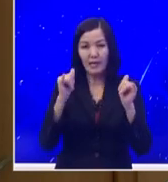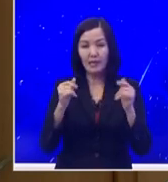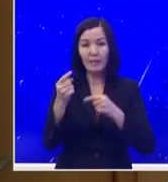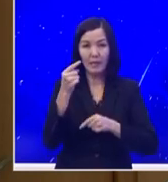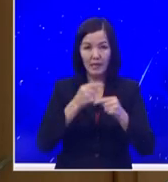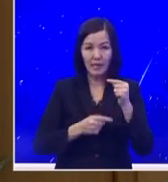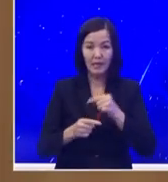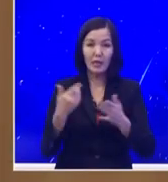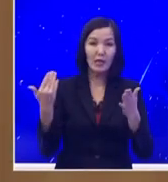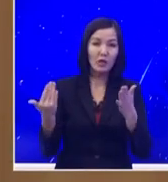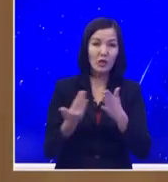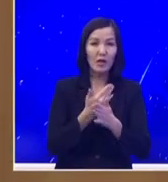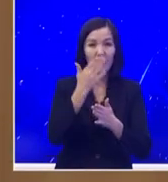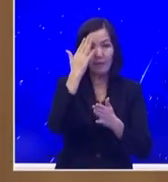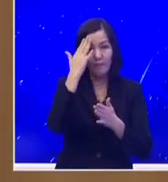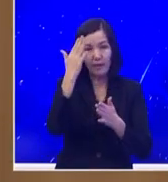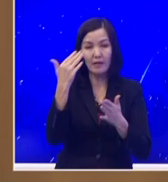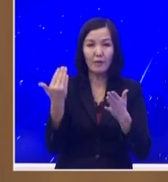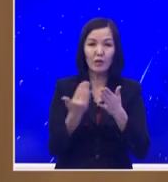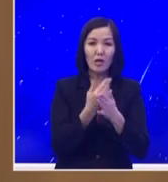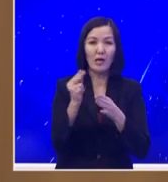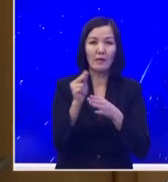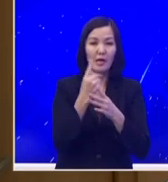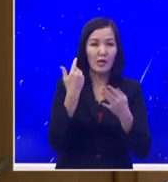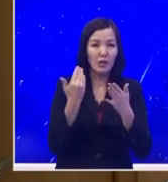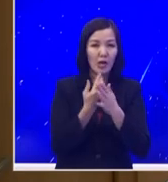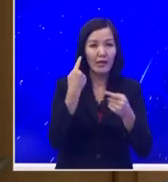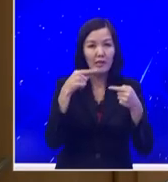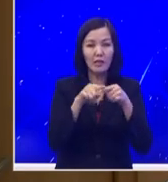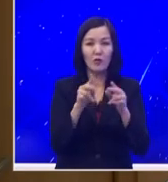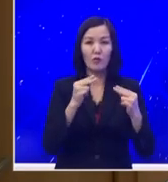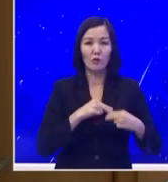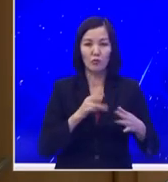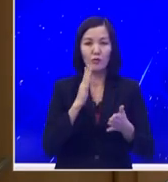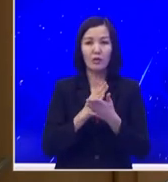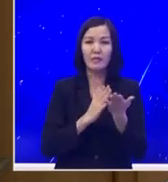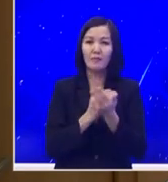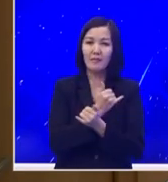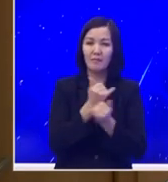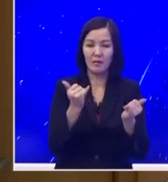осында жаңа әдіс бойынша, жаңа технология бойынша жұмыс істеп, халыққа осы